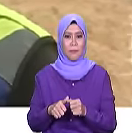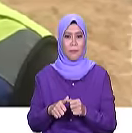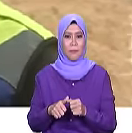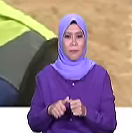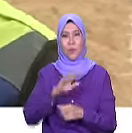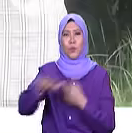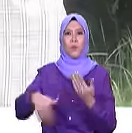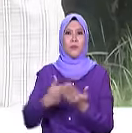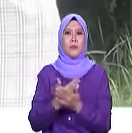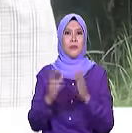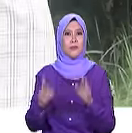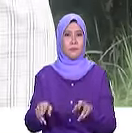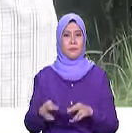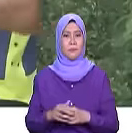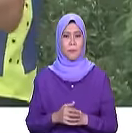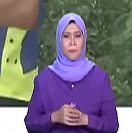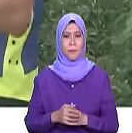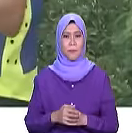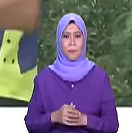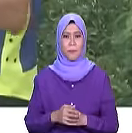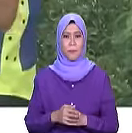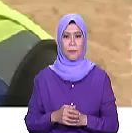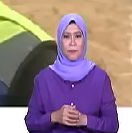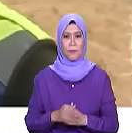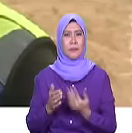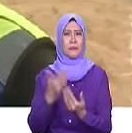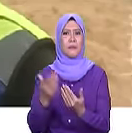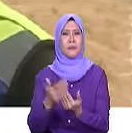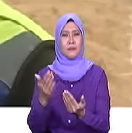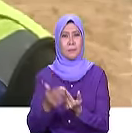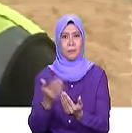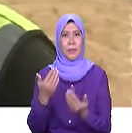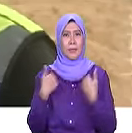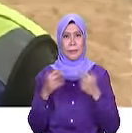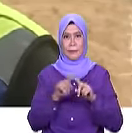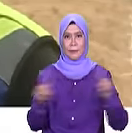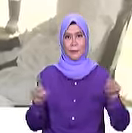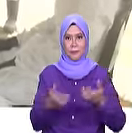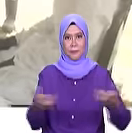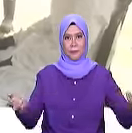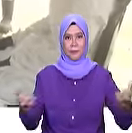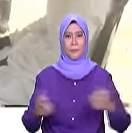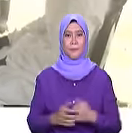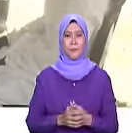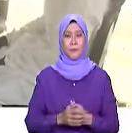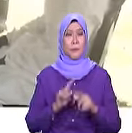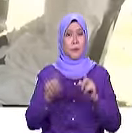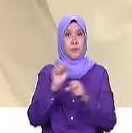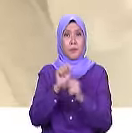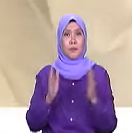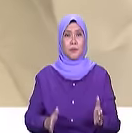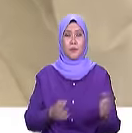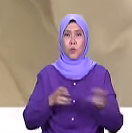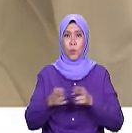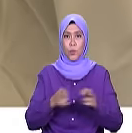publik semula. Maksudnya sekiranya ada apa-apa kita senang, ada perbezaan dekat situ. Namun petugas yang